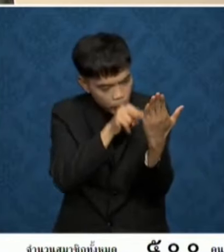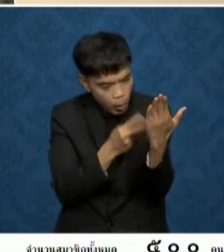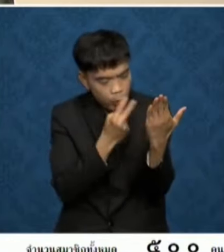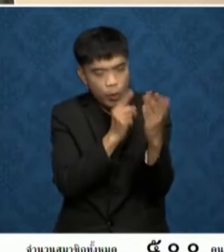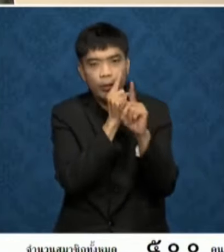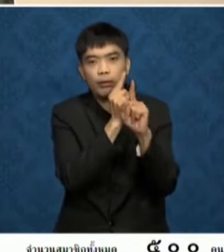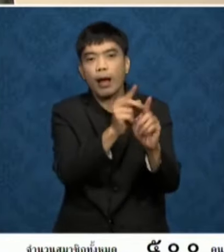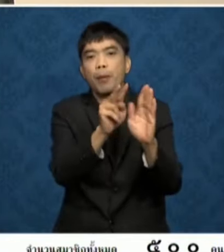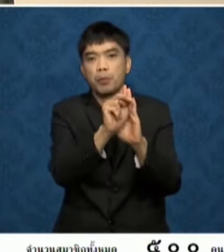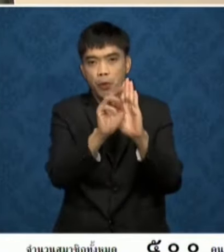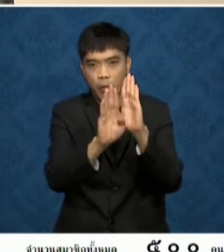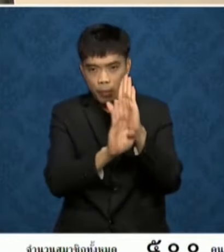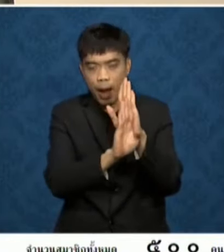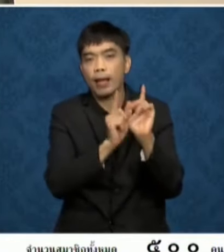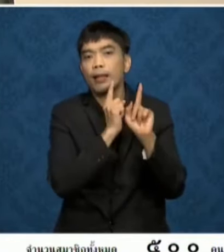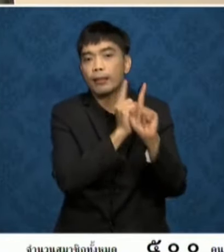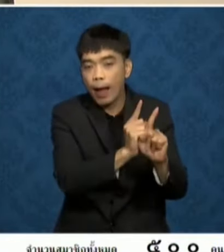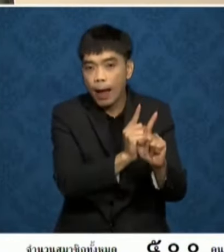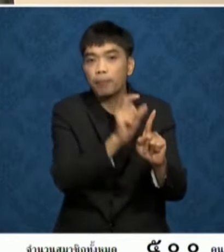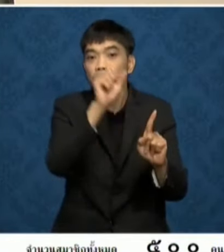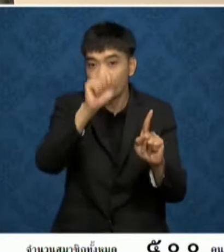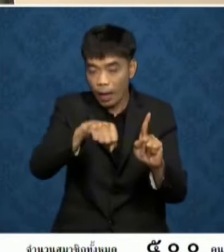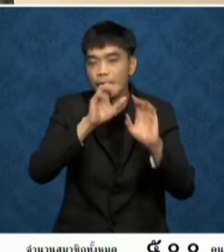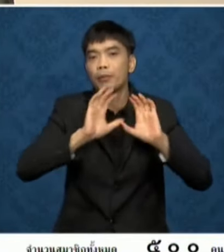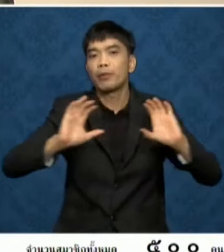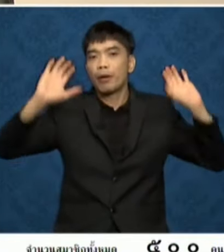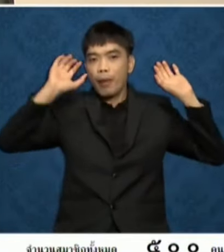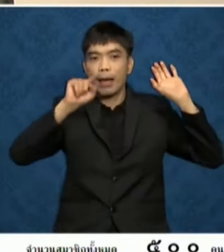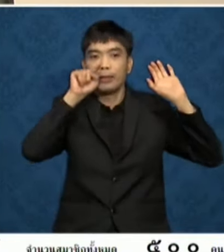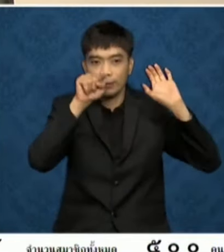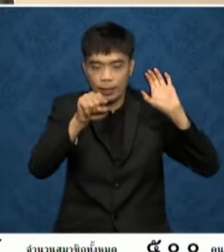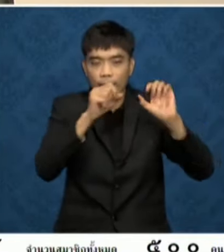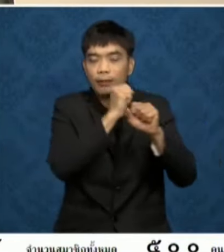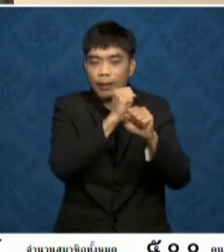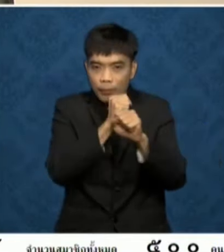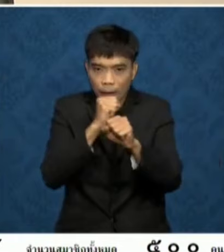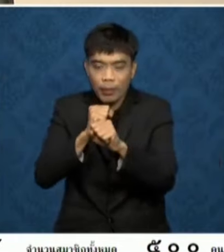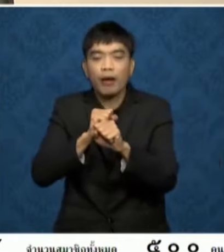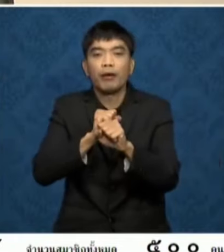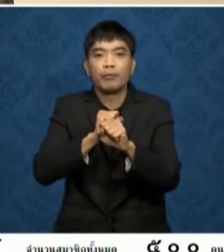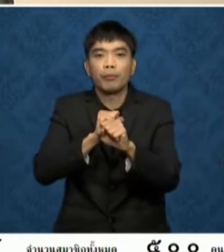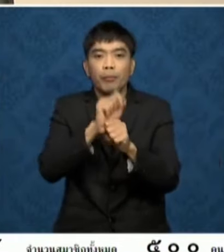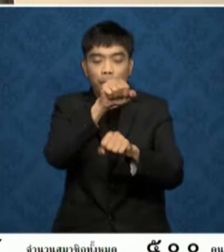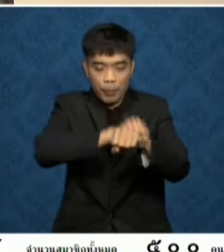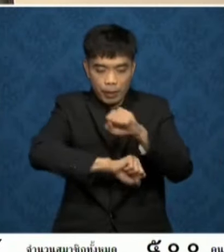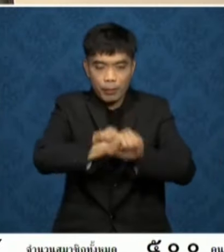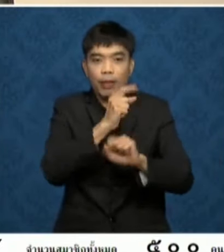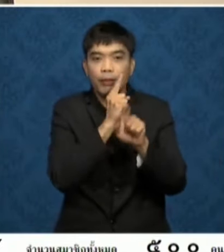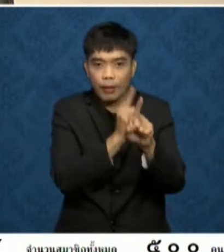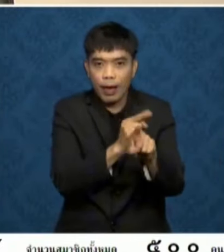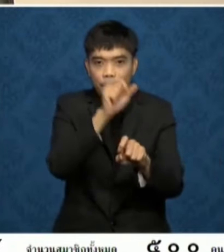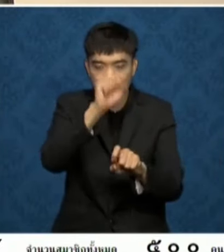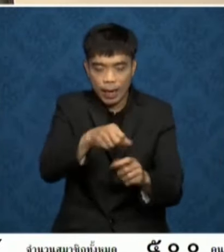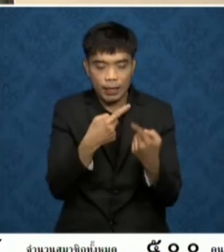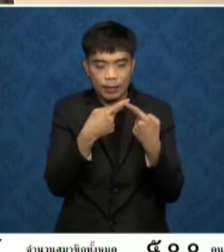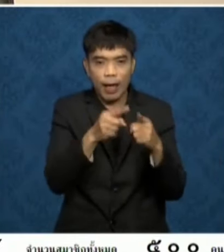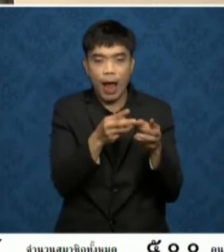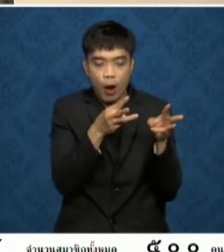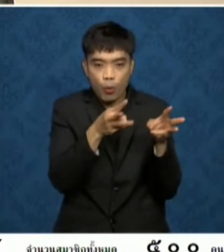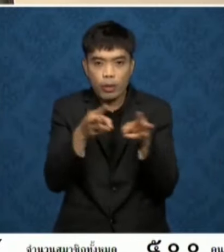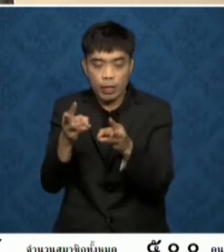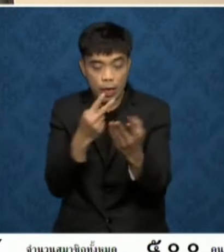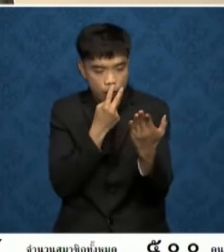ามนโยบายรัฐบาลแล้วก็เป็นงบที่ทำตามภารกิจของหน่วยงานแต่ถ้าพิจารณาตามหลักเกณฑ์การปรับลดงบประมาณ